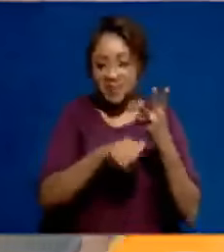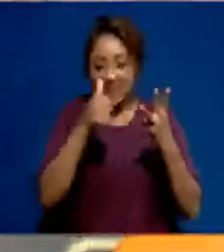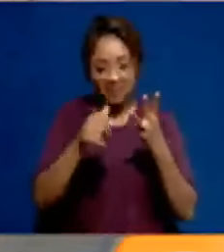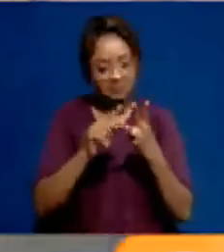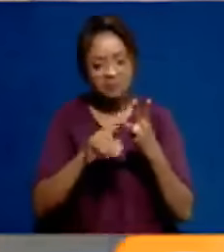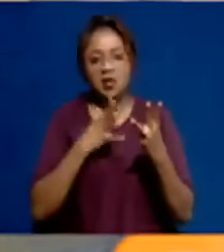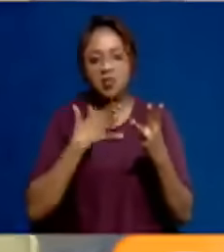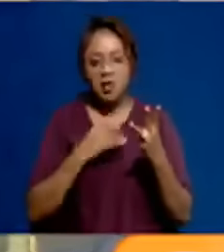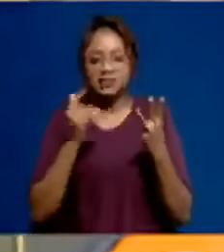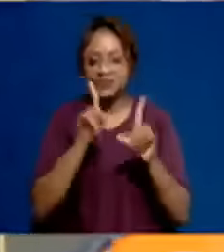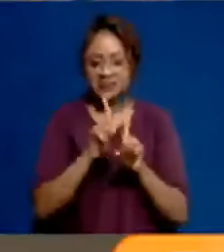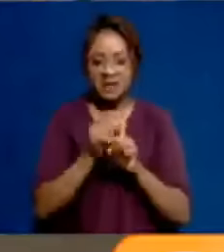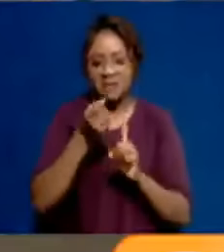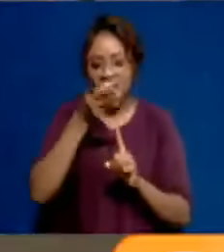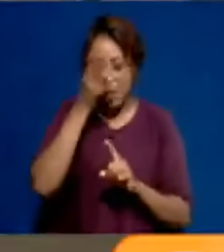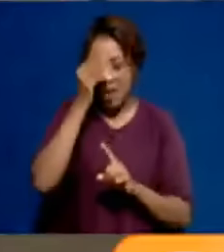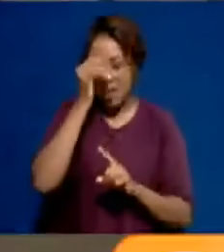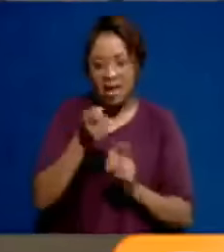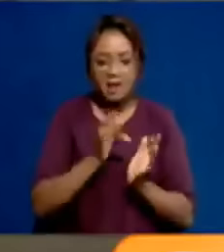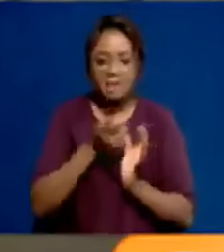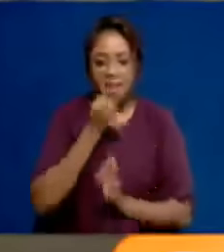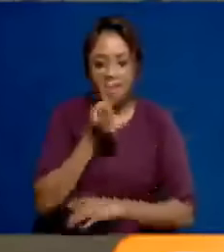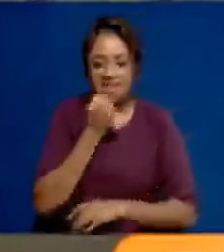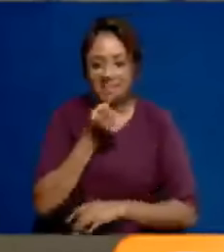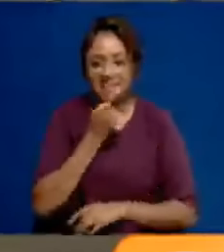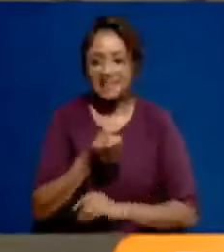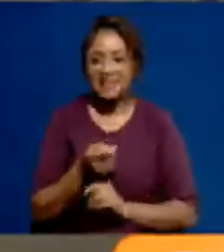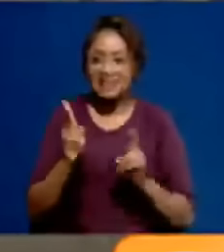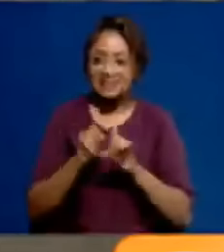kusomea udaktari. Watatu hawa ni miongoni mwa wanafunzi